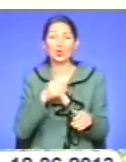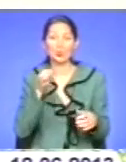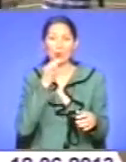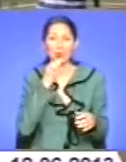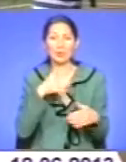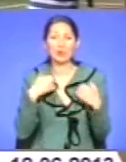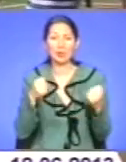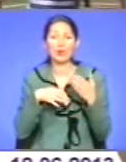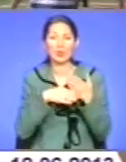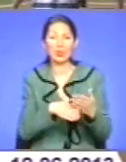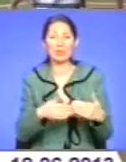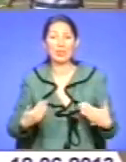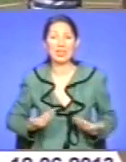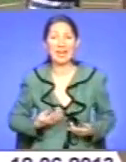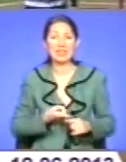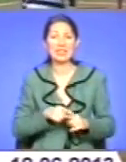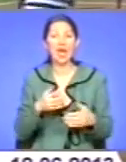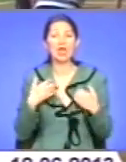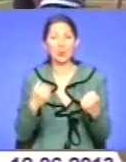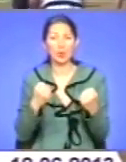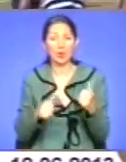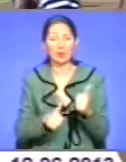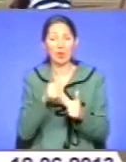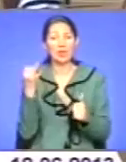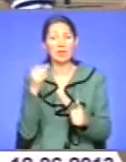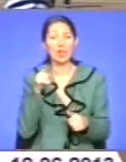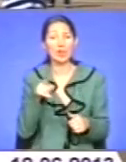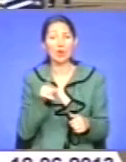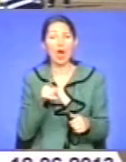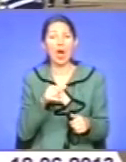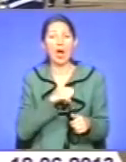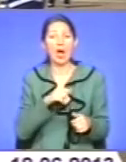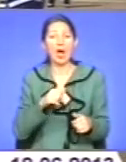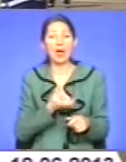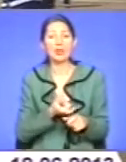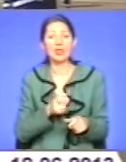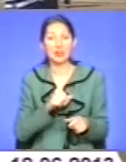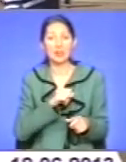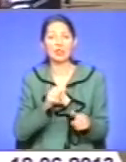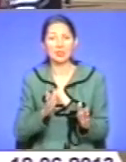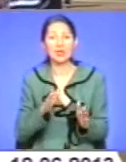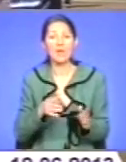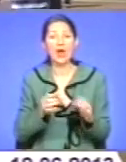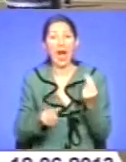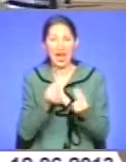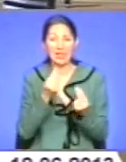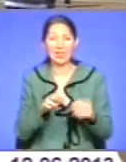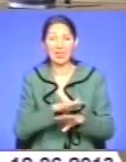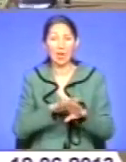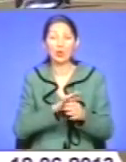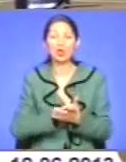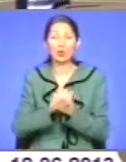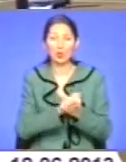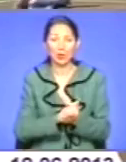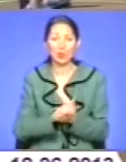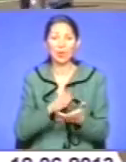спорт. Змагання цікаві тим, що саме в грі народи здружуються, і ми стаємо ближчим один